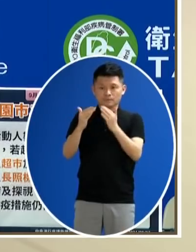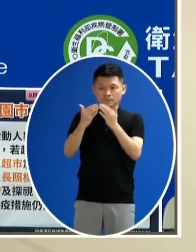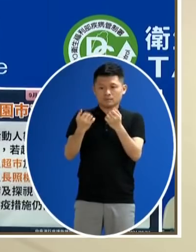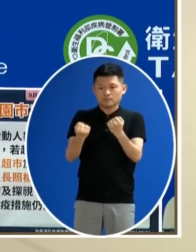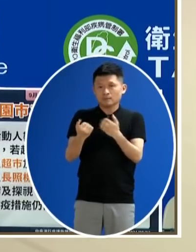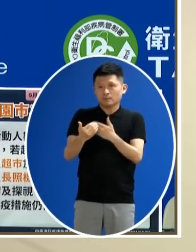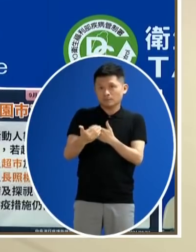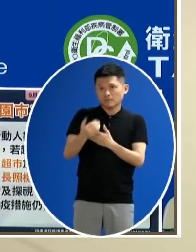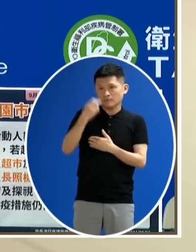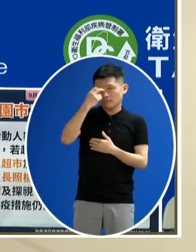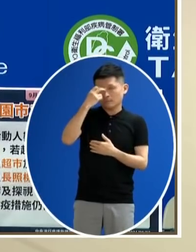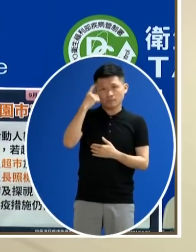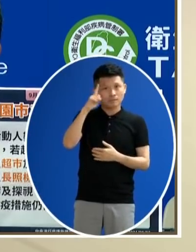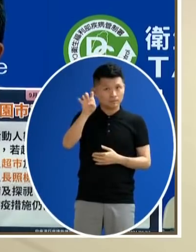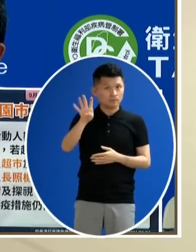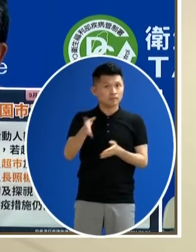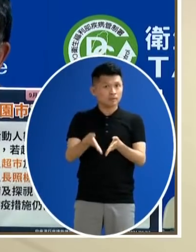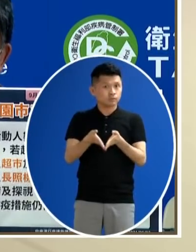14天。